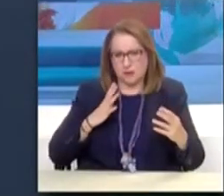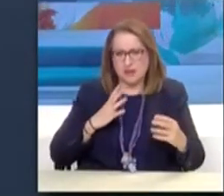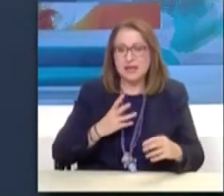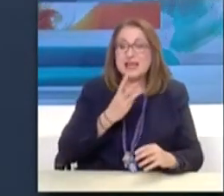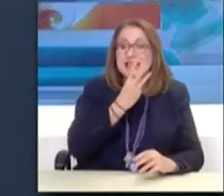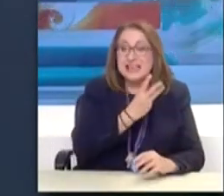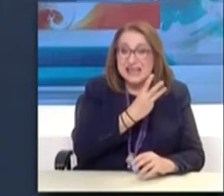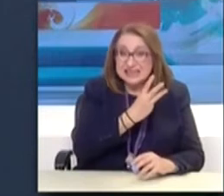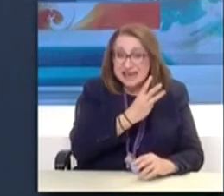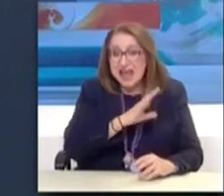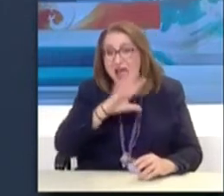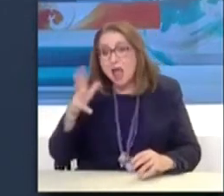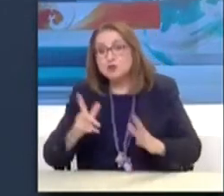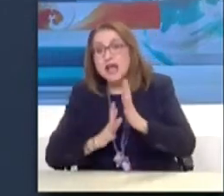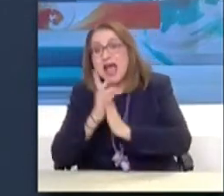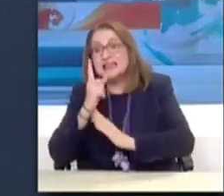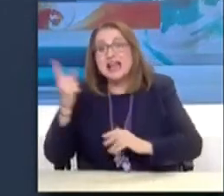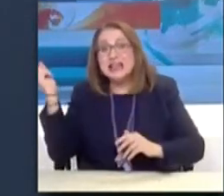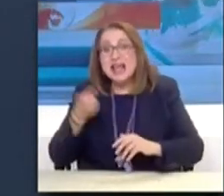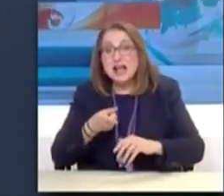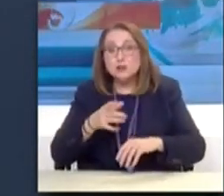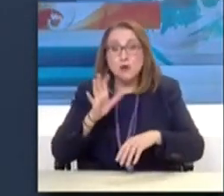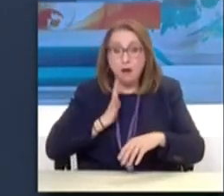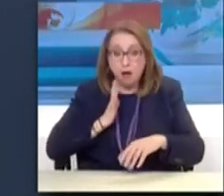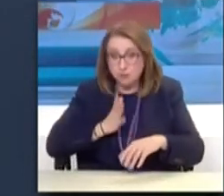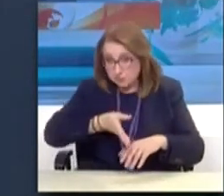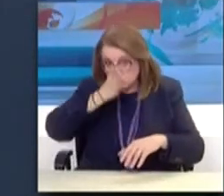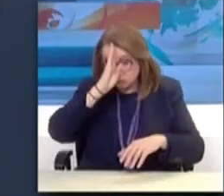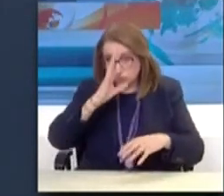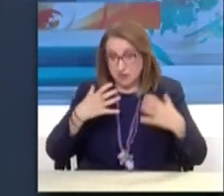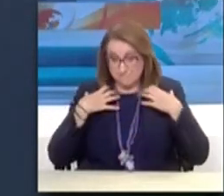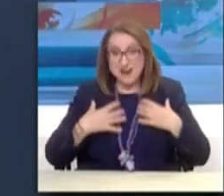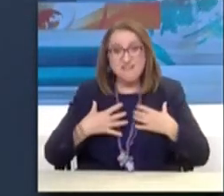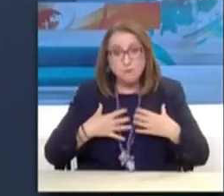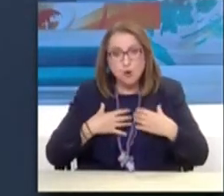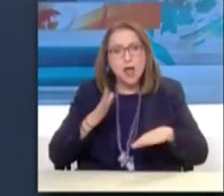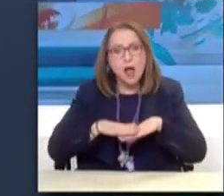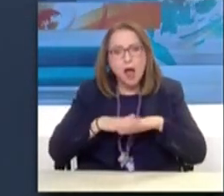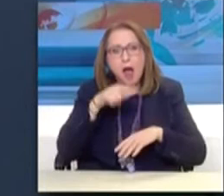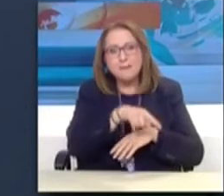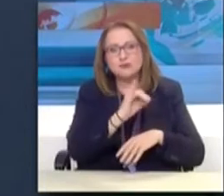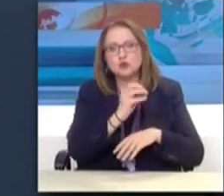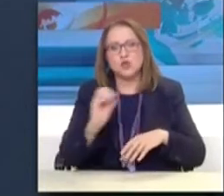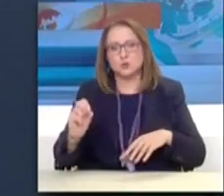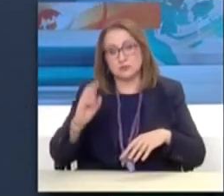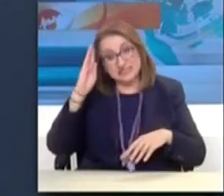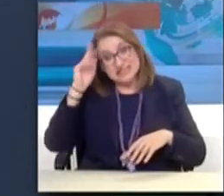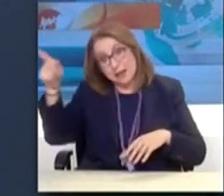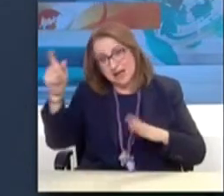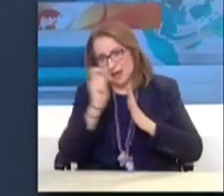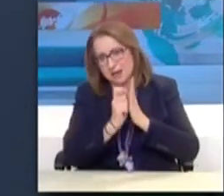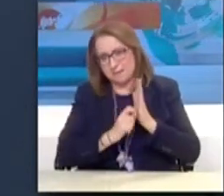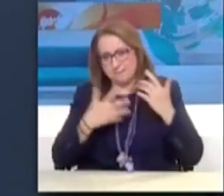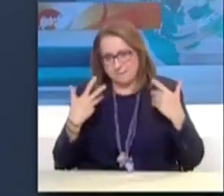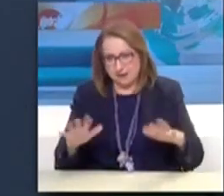των νοσηλιών με πνευμονίες της ΗΠΑ. Η ένταση των μέτρων για το νέο ιό θα βοηθήσει και στην κάλυψη για αυτούς τους ιούς,